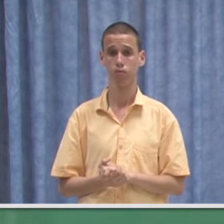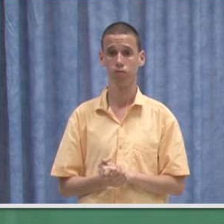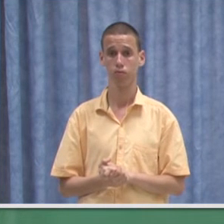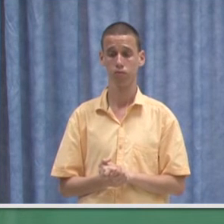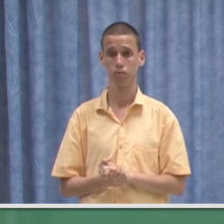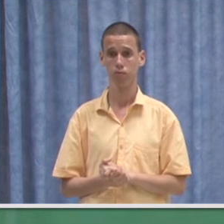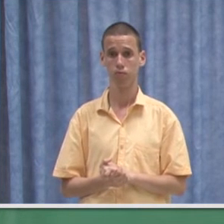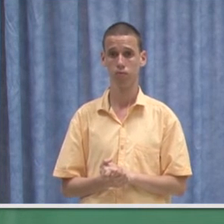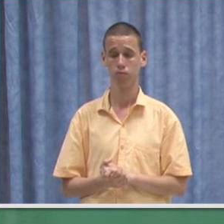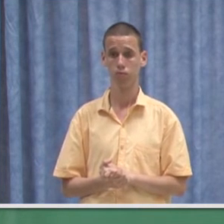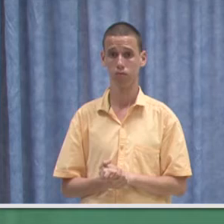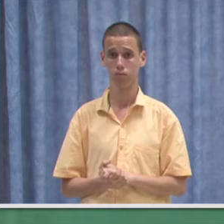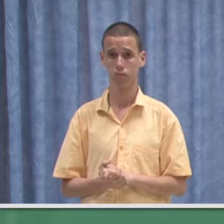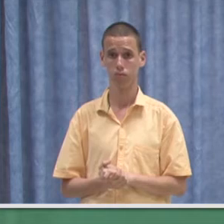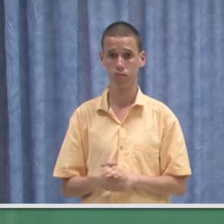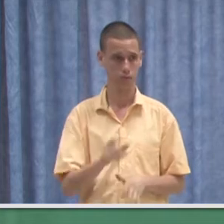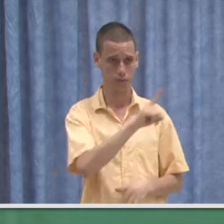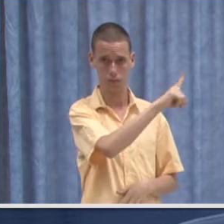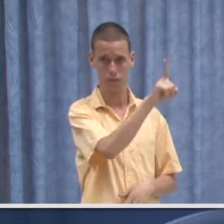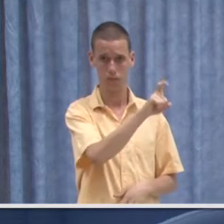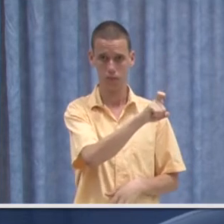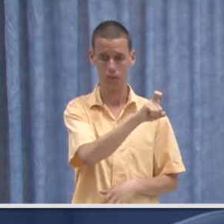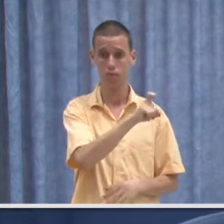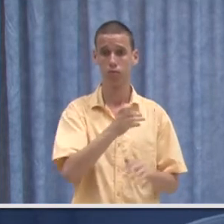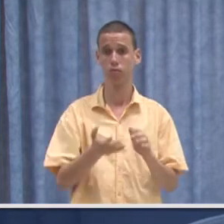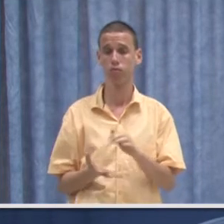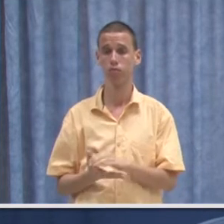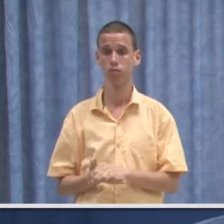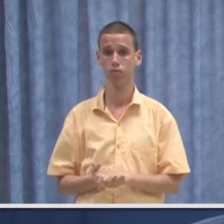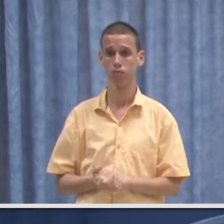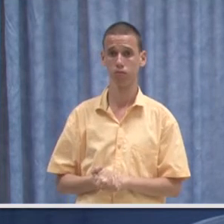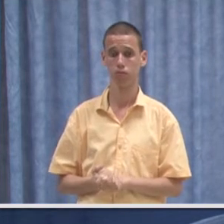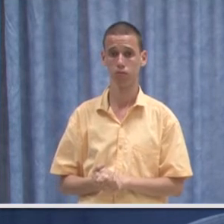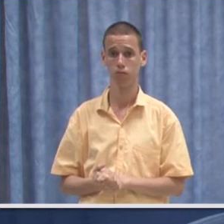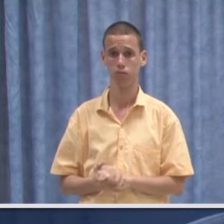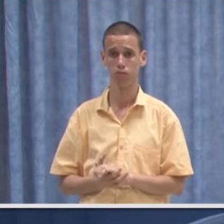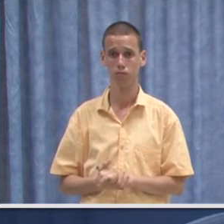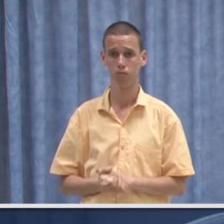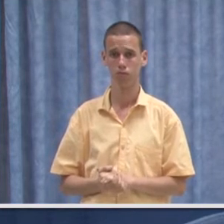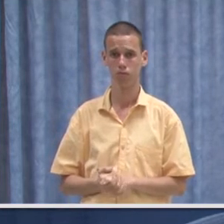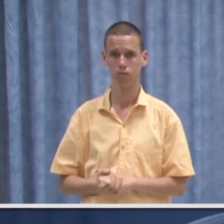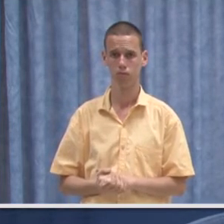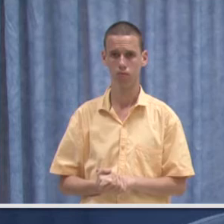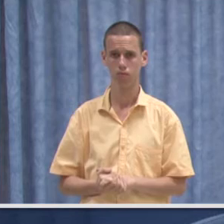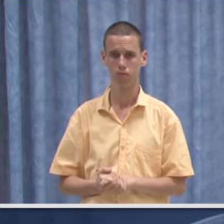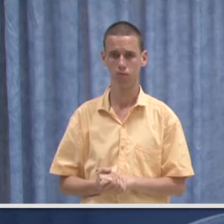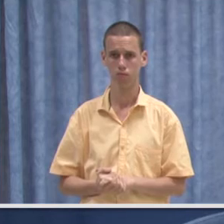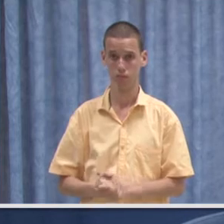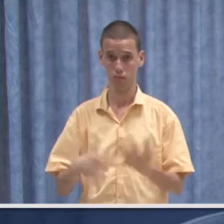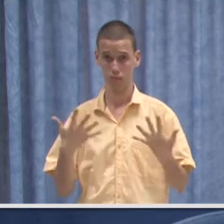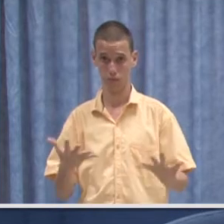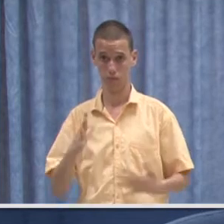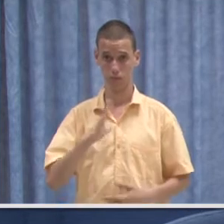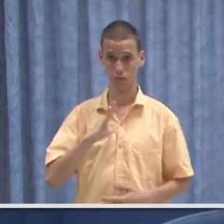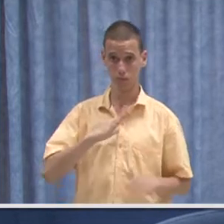Bon après-midi. Docteur, en lien avec la deuxième phase, réouverture qui